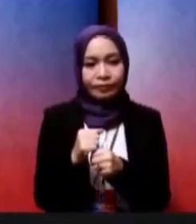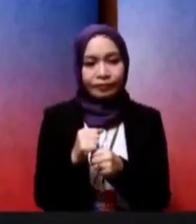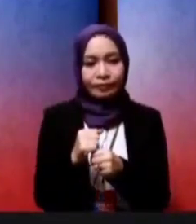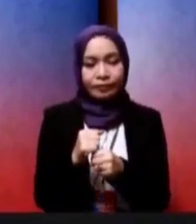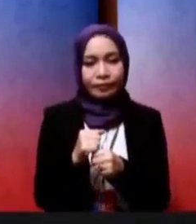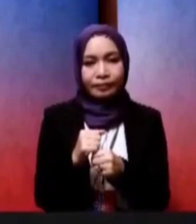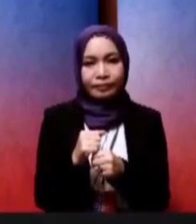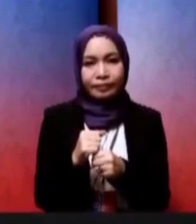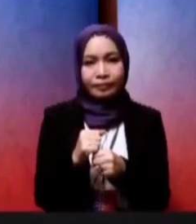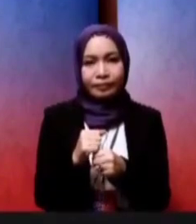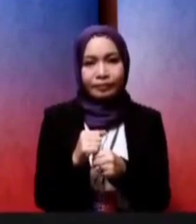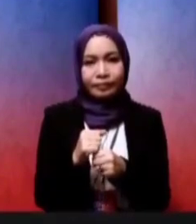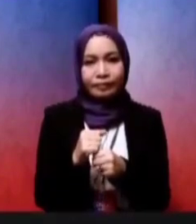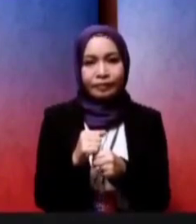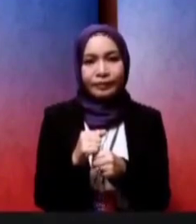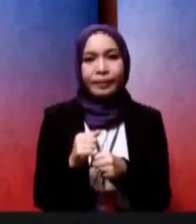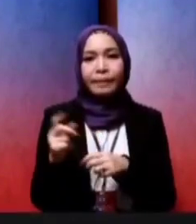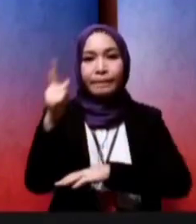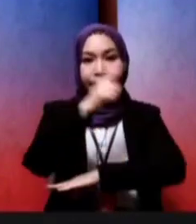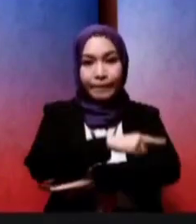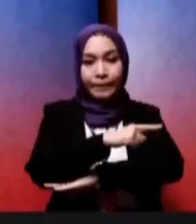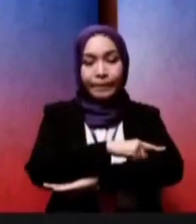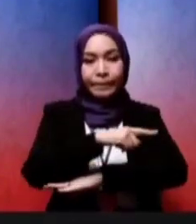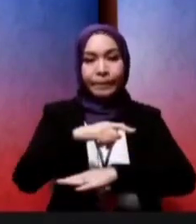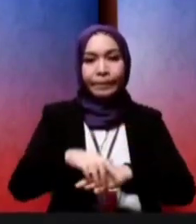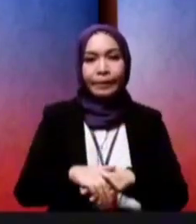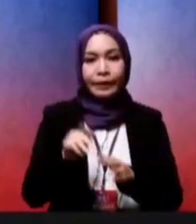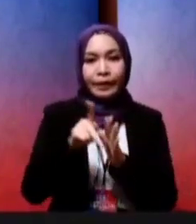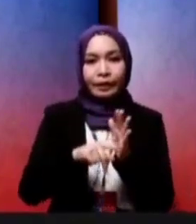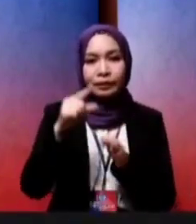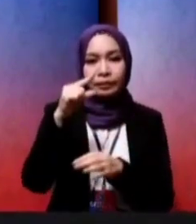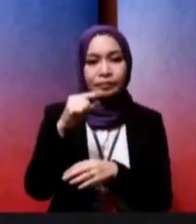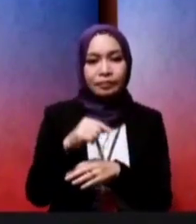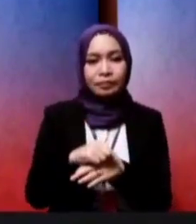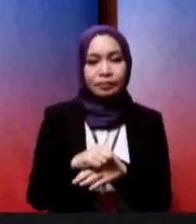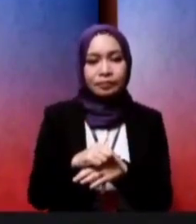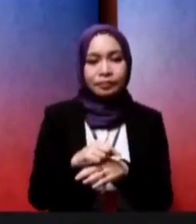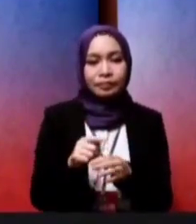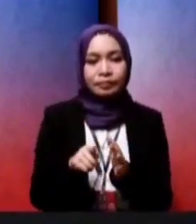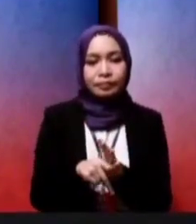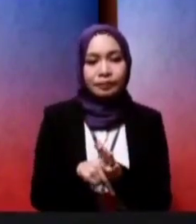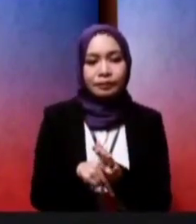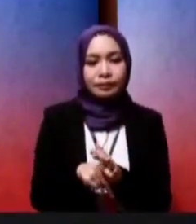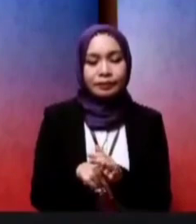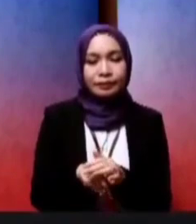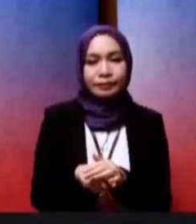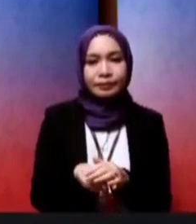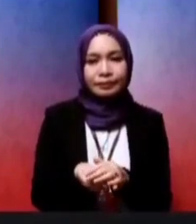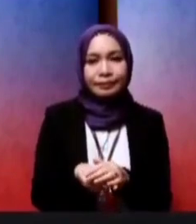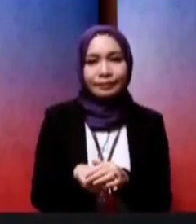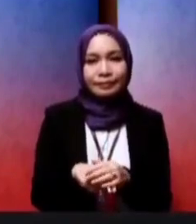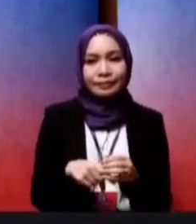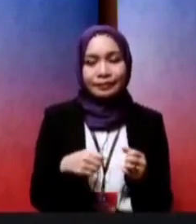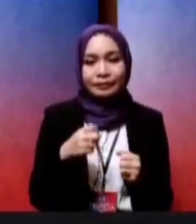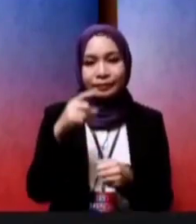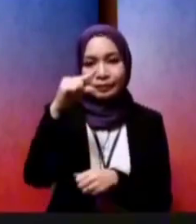keganasan terhadap wanita peringkat antarabangsa ingat sayangan diri sayangi wanita